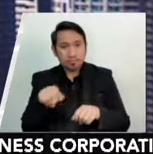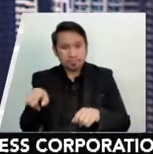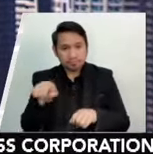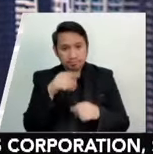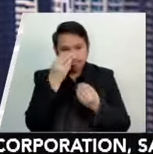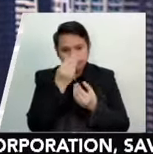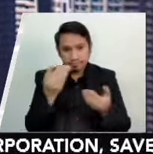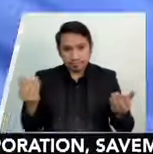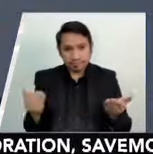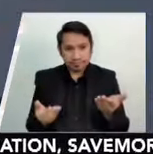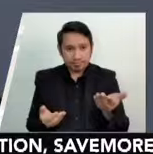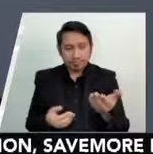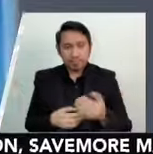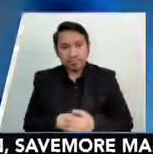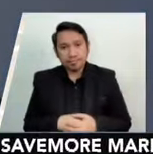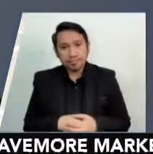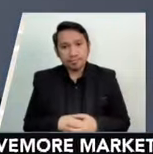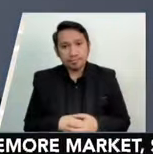Oida.